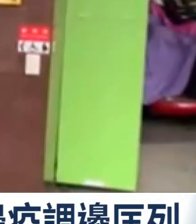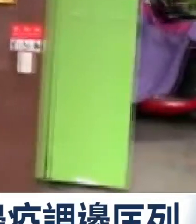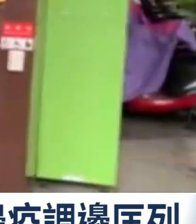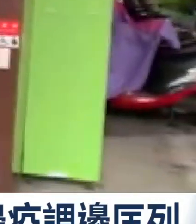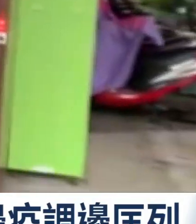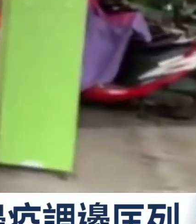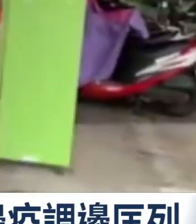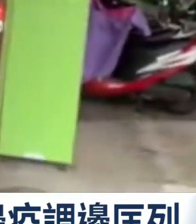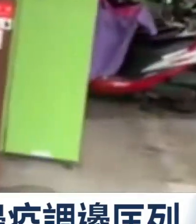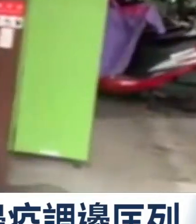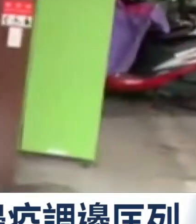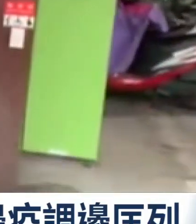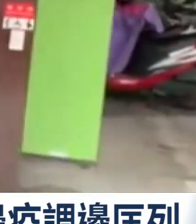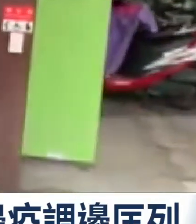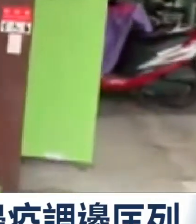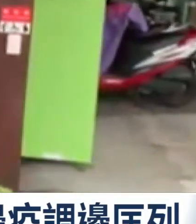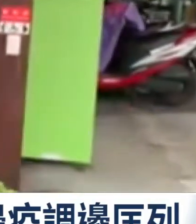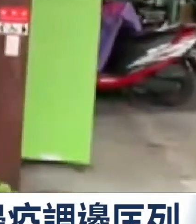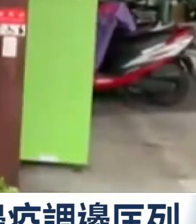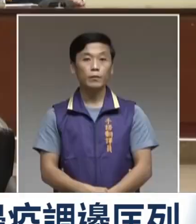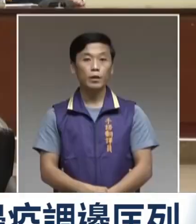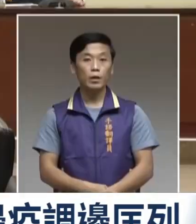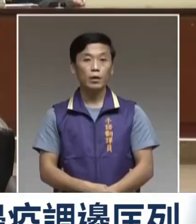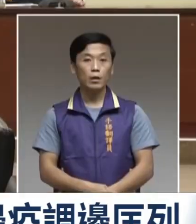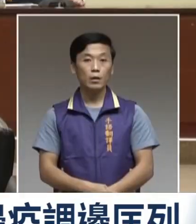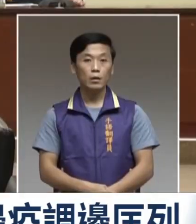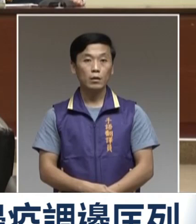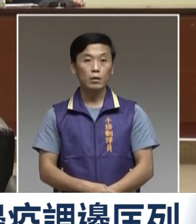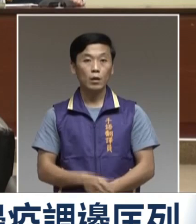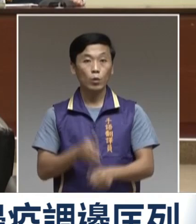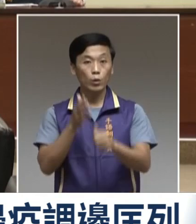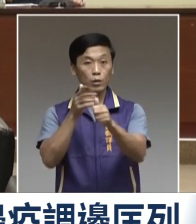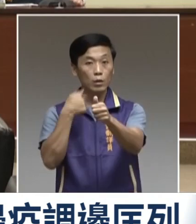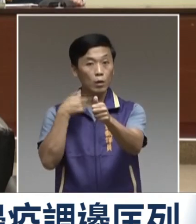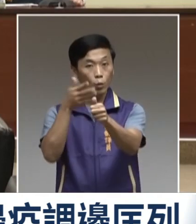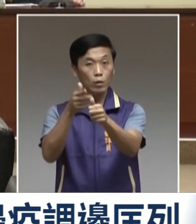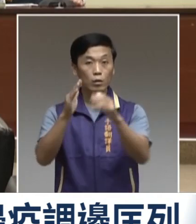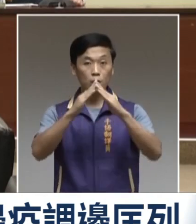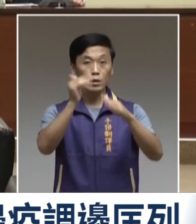单，跟高雄相关的部分正在联系疫调，人数还无法掌握，